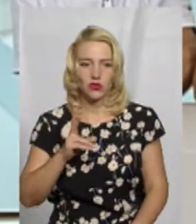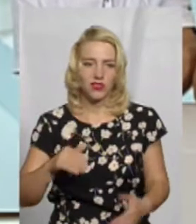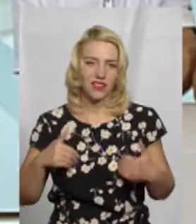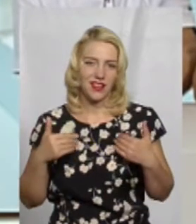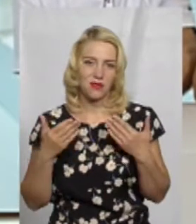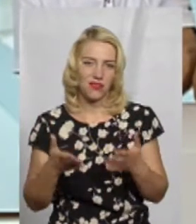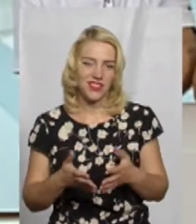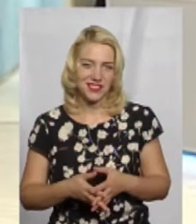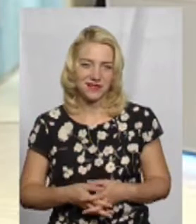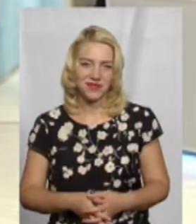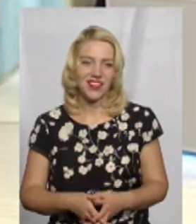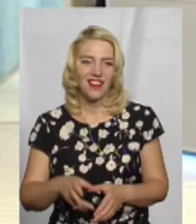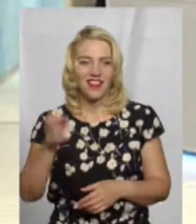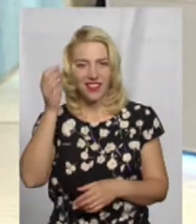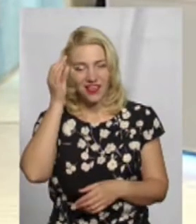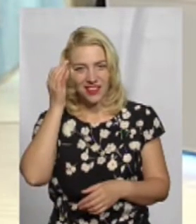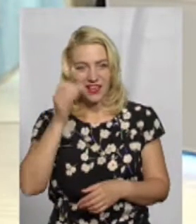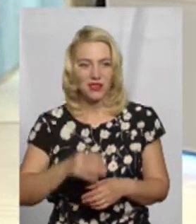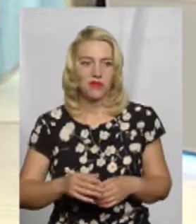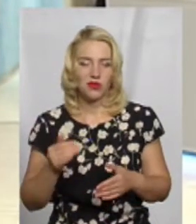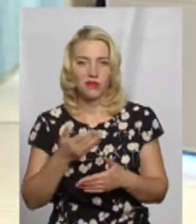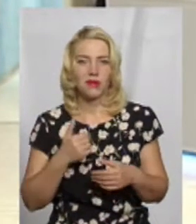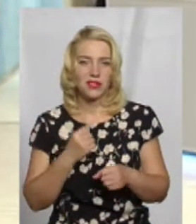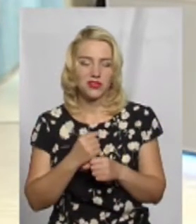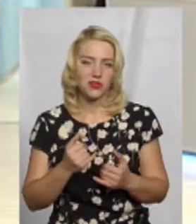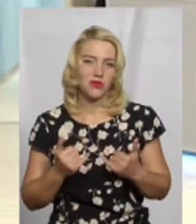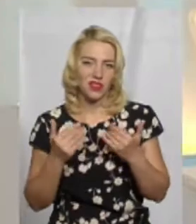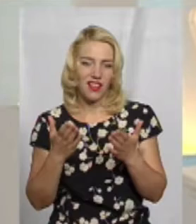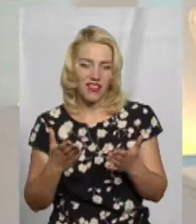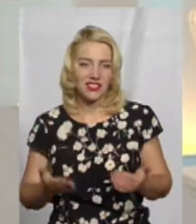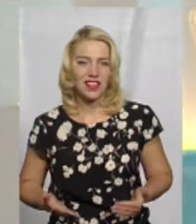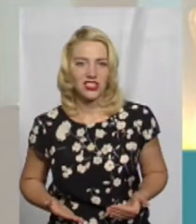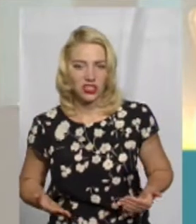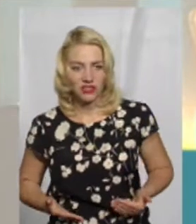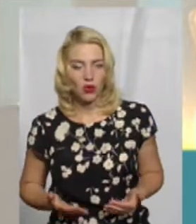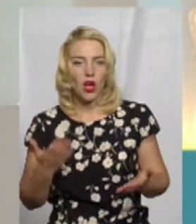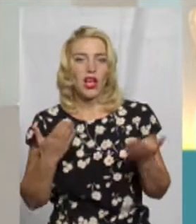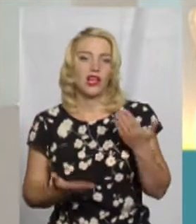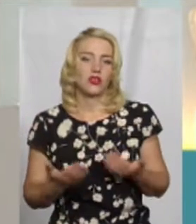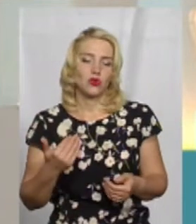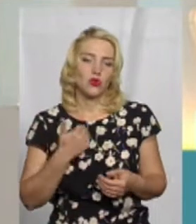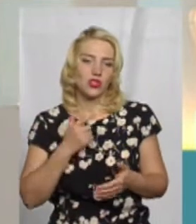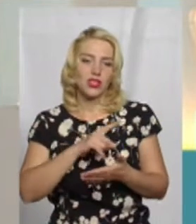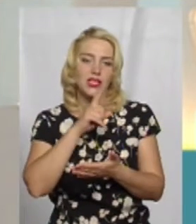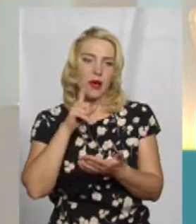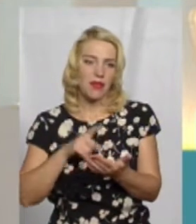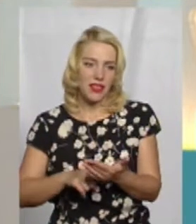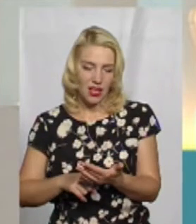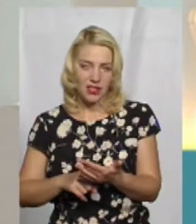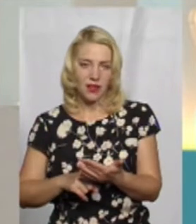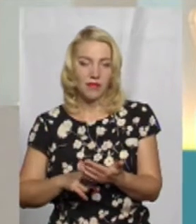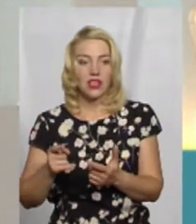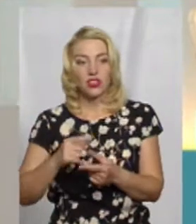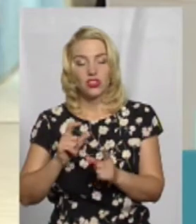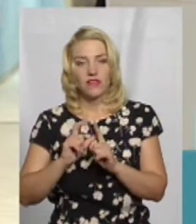Анатолію. Нагадаю, ми працюємо для вас наживо. Якщо хочете поставити запитання